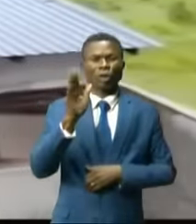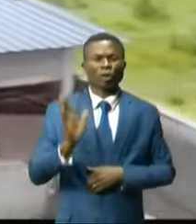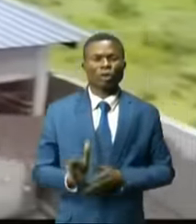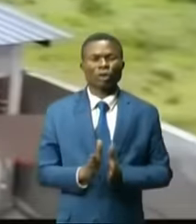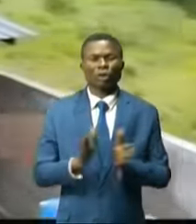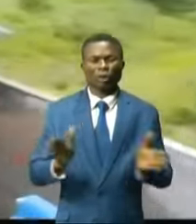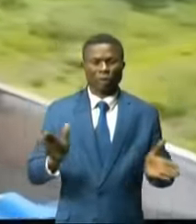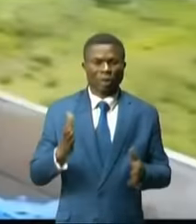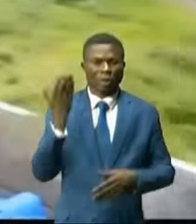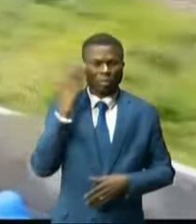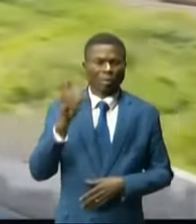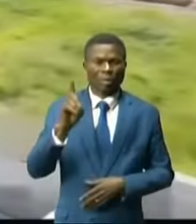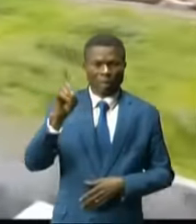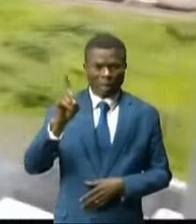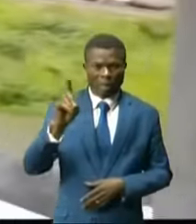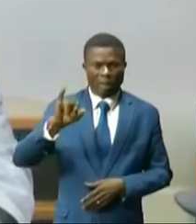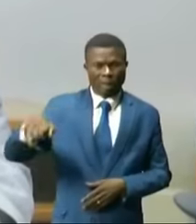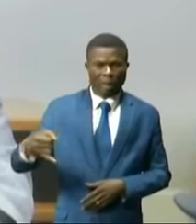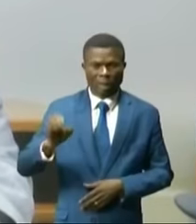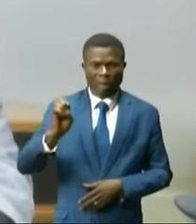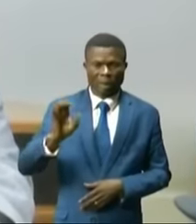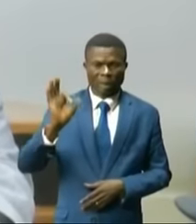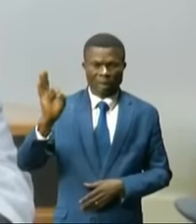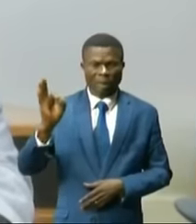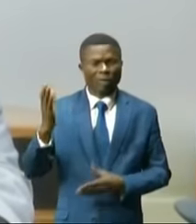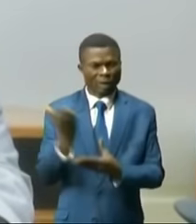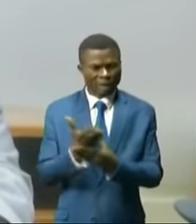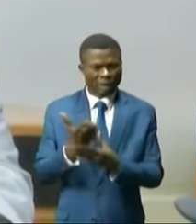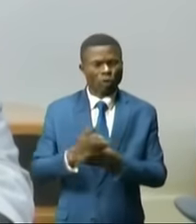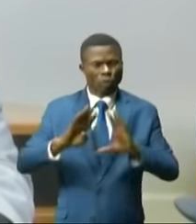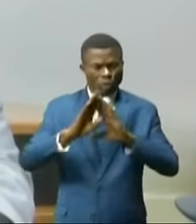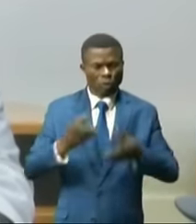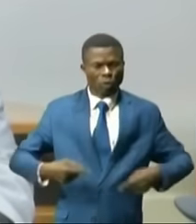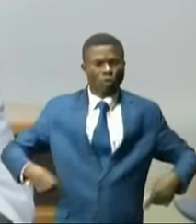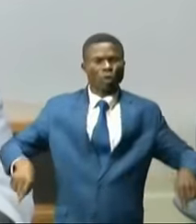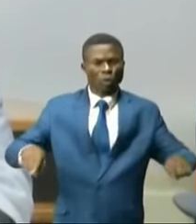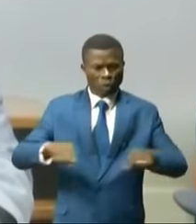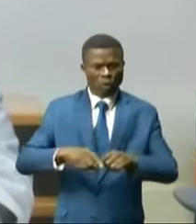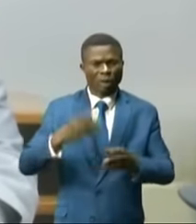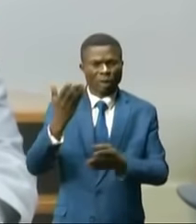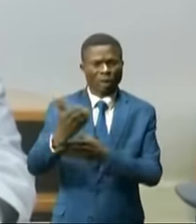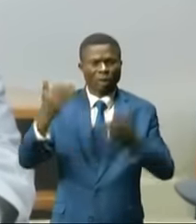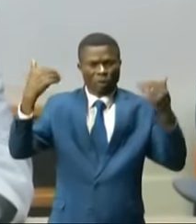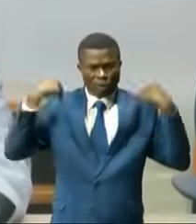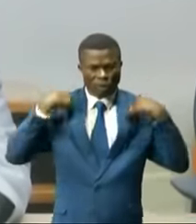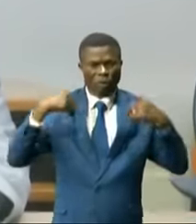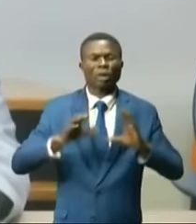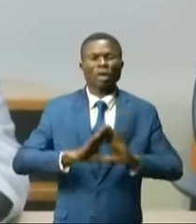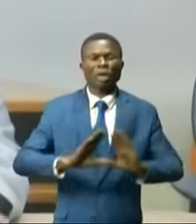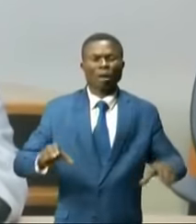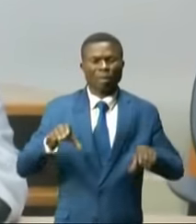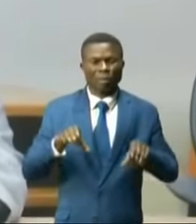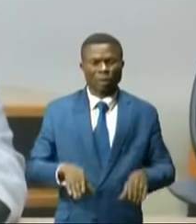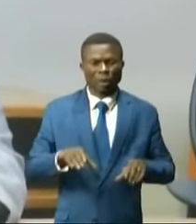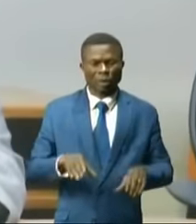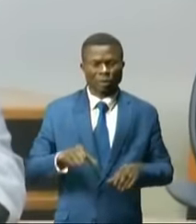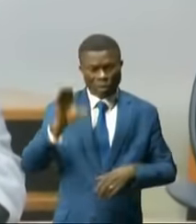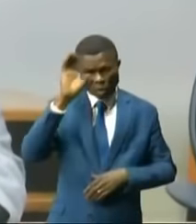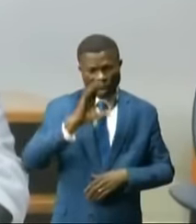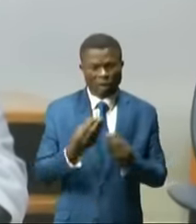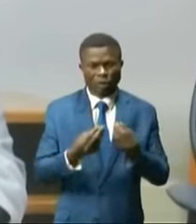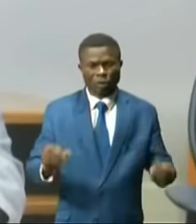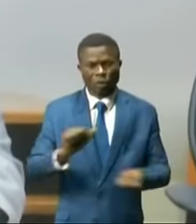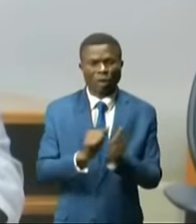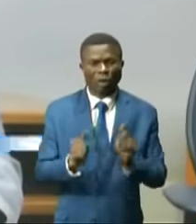Jeff Mukadi, détenteur de tous les documents parcellaires légaux, appelle les autorités compétentes à lutter